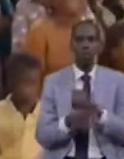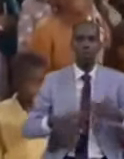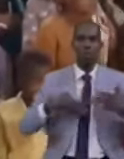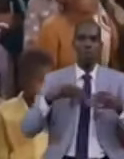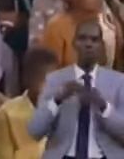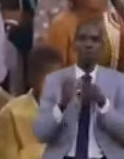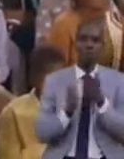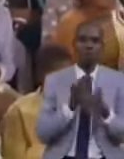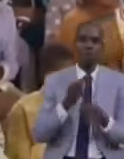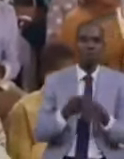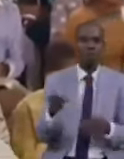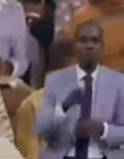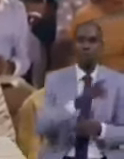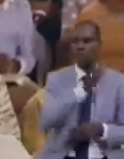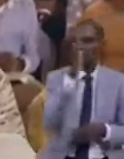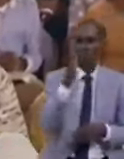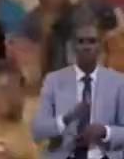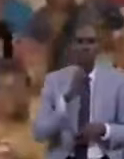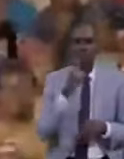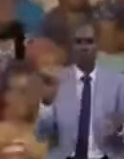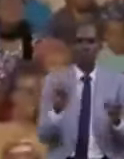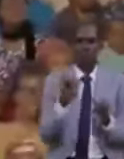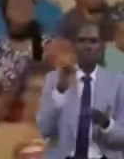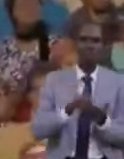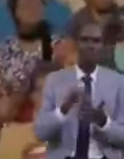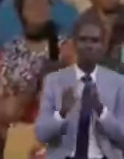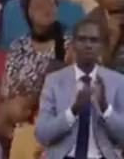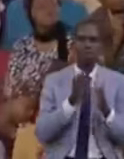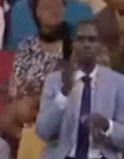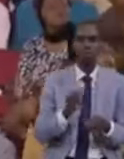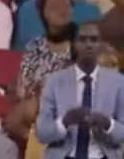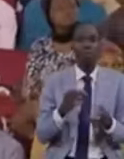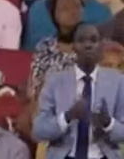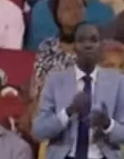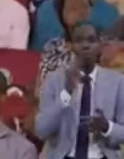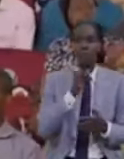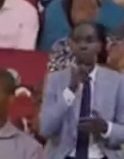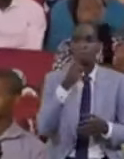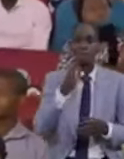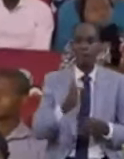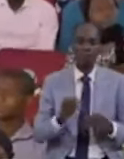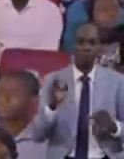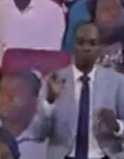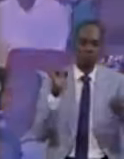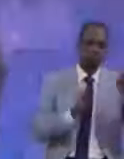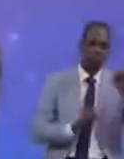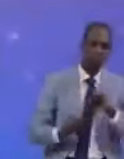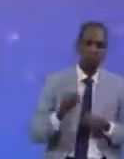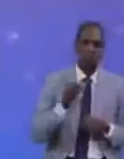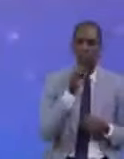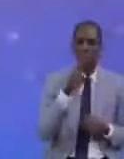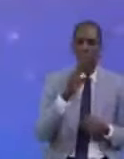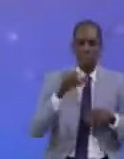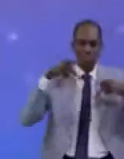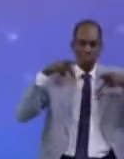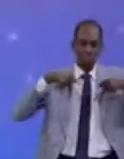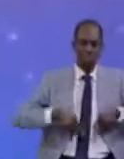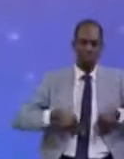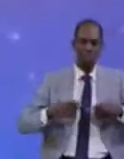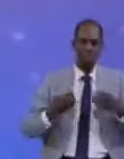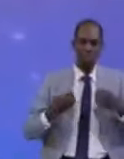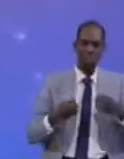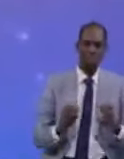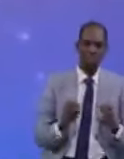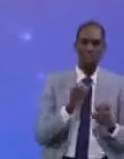plus jamais le même au nom de Jésus ce n'est pas par les luttes ce n'est pas par les efforts personnels ce n'est pas en roulant